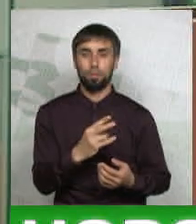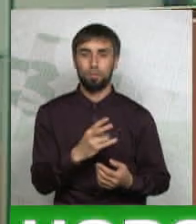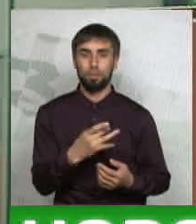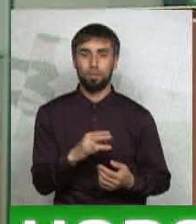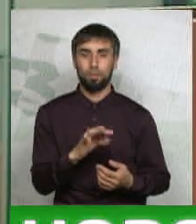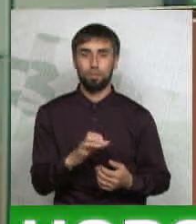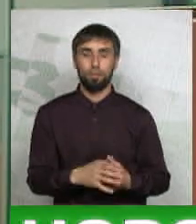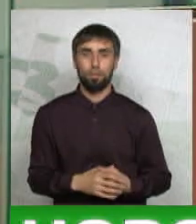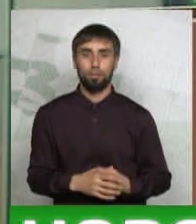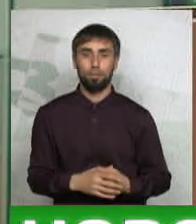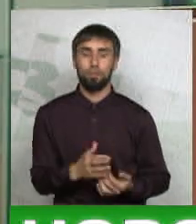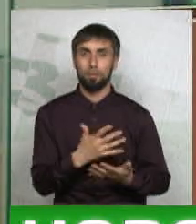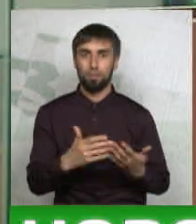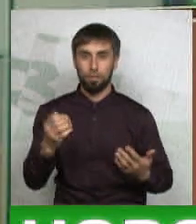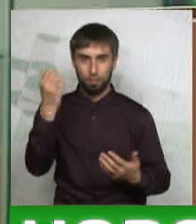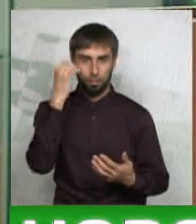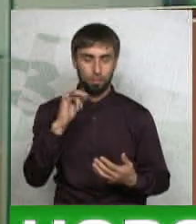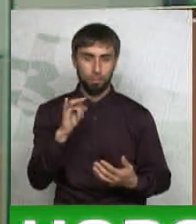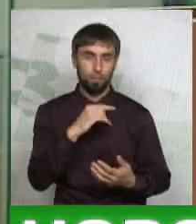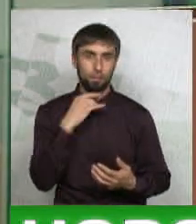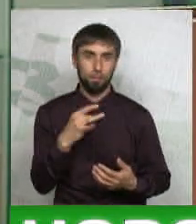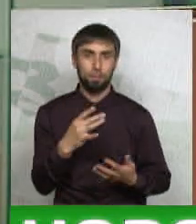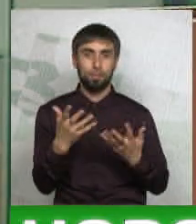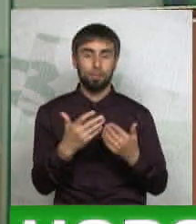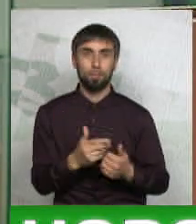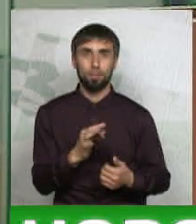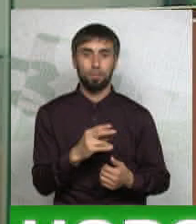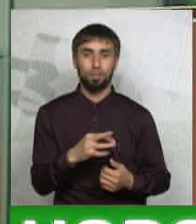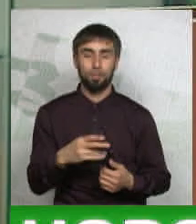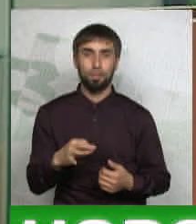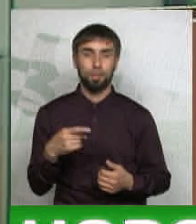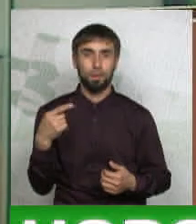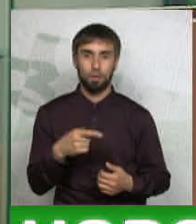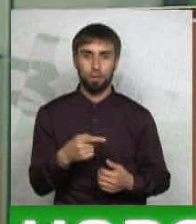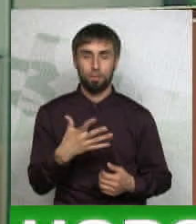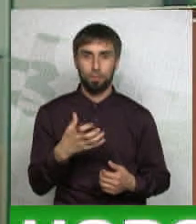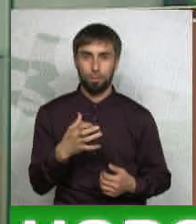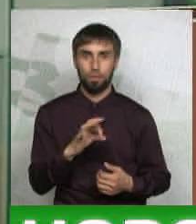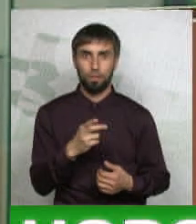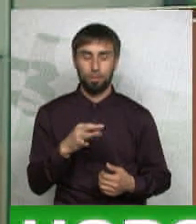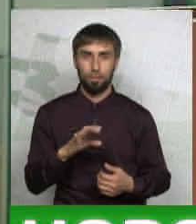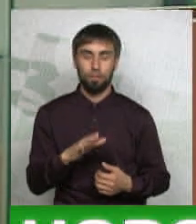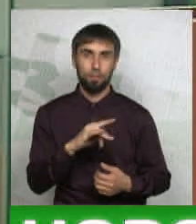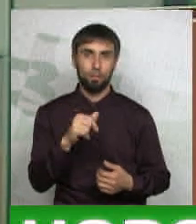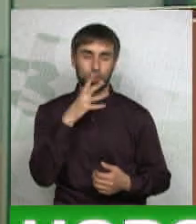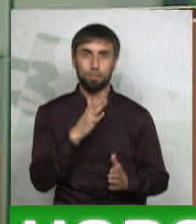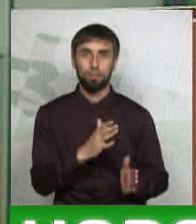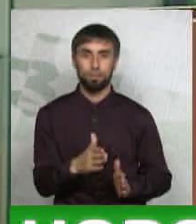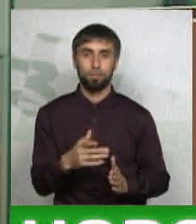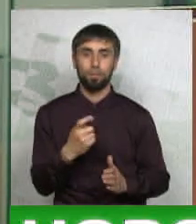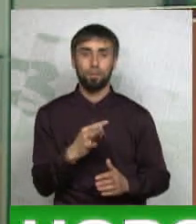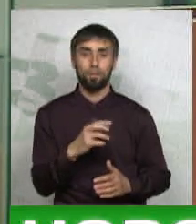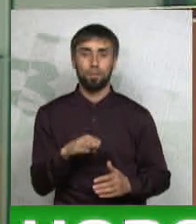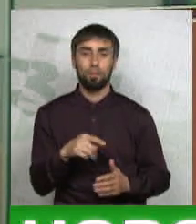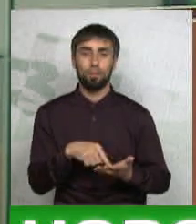комплексов. Разных памятников истории и культуры в Ингушетии насчитывается около 1500 объектов, из которых порядка 100